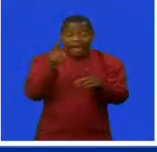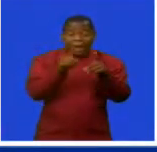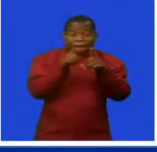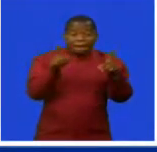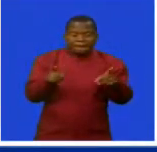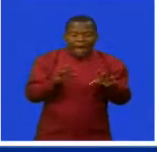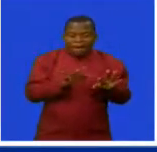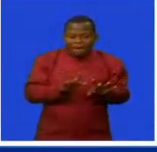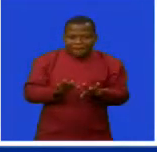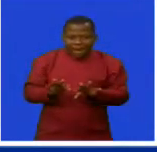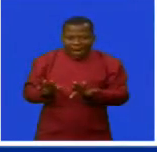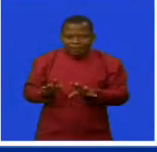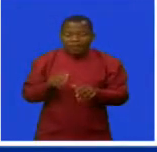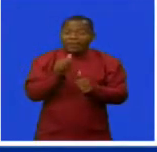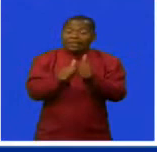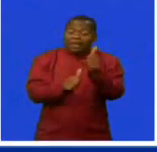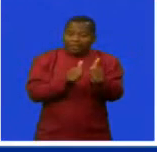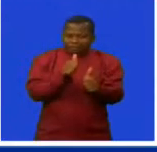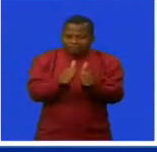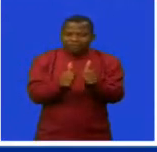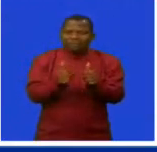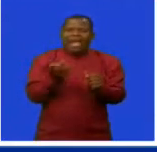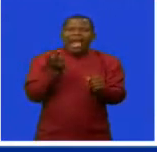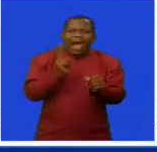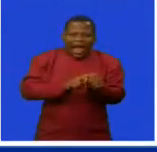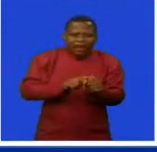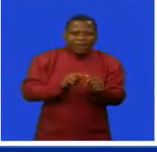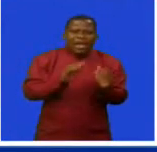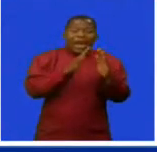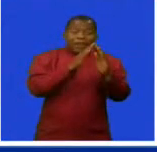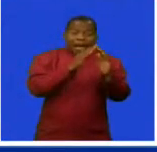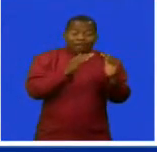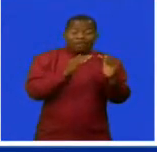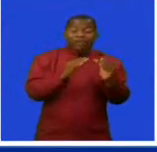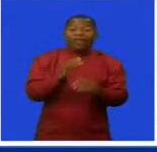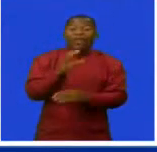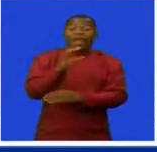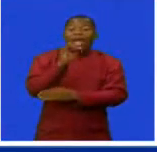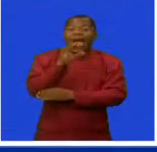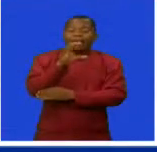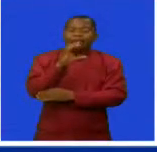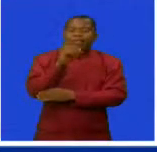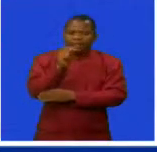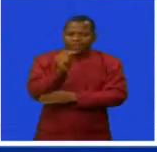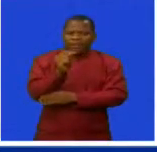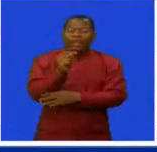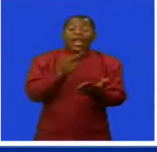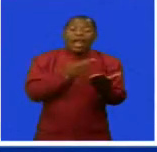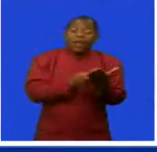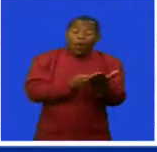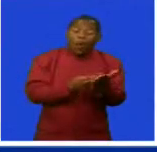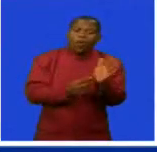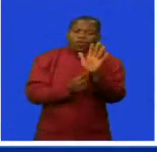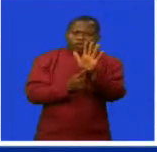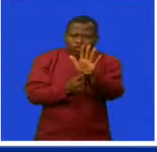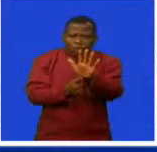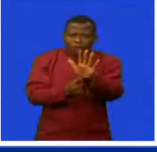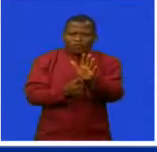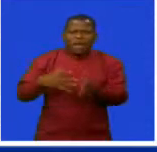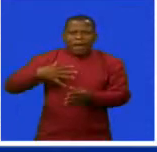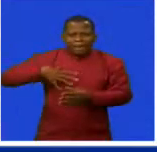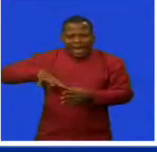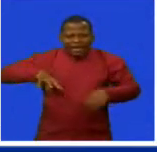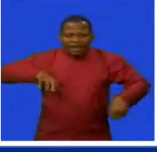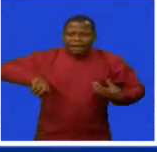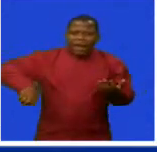services kanye nebelitiko letebuchwephesha. Lombiko uthi sekuvele sekukhona labethule ukuthi